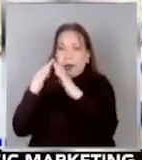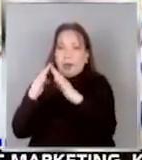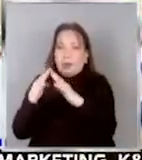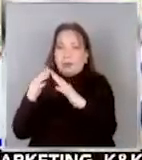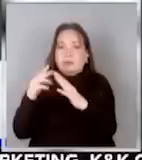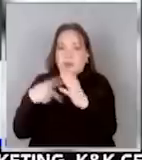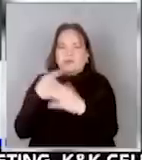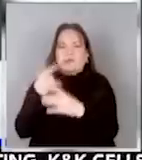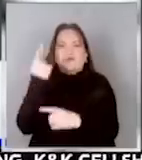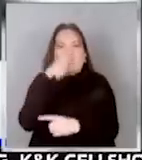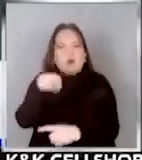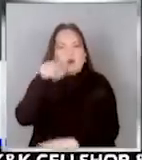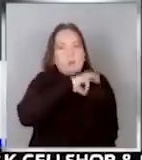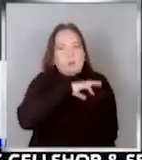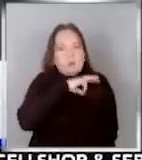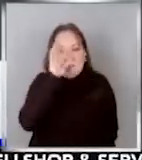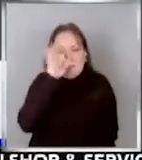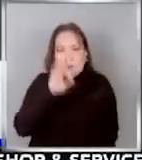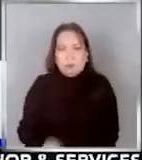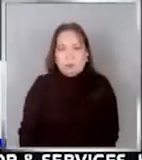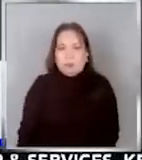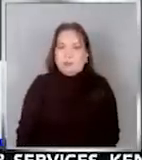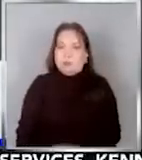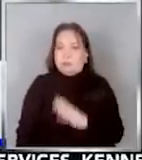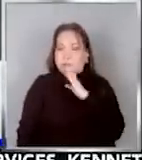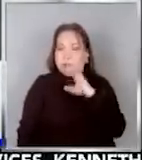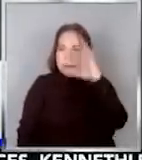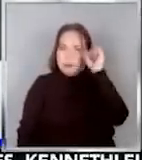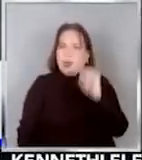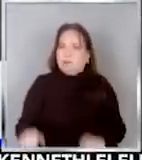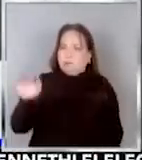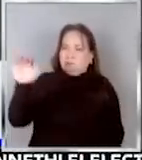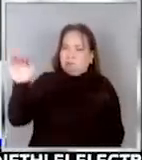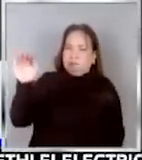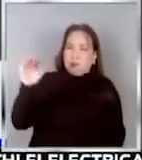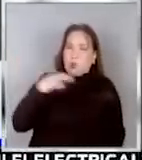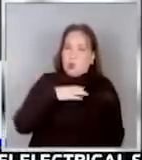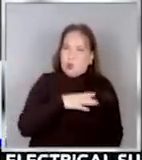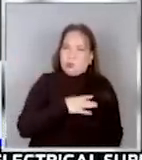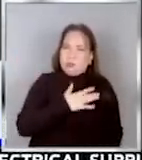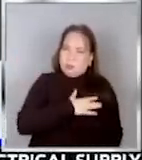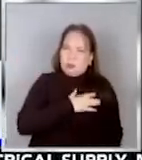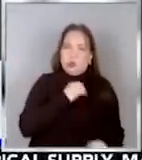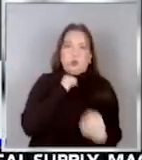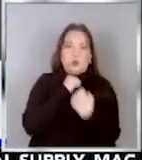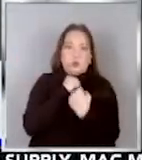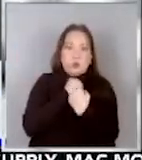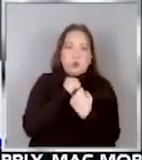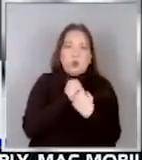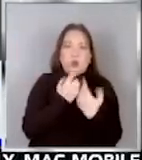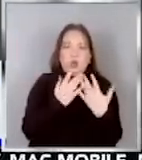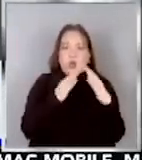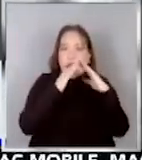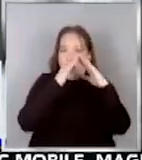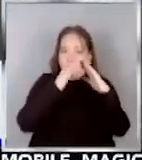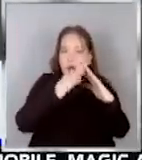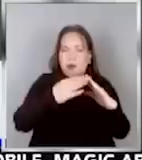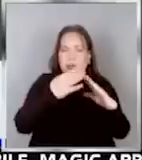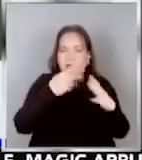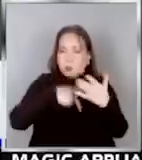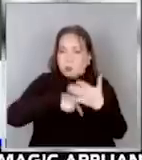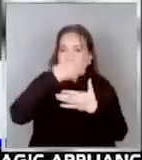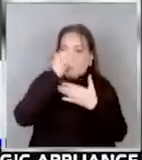Pilipino. I now call on Congress for your support, including housing interest support, as part of the